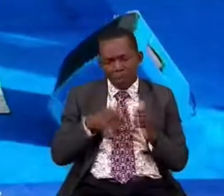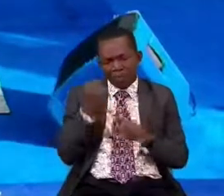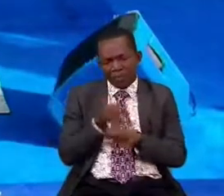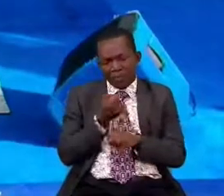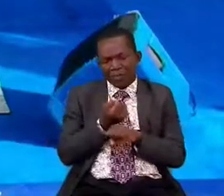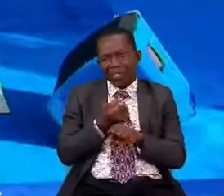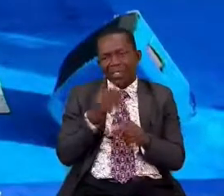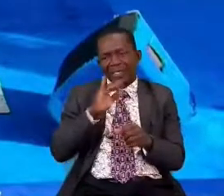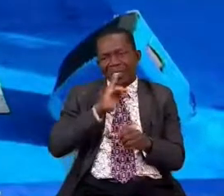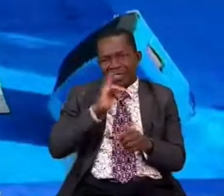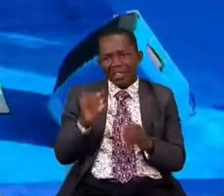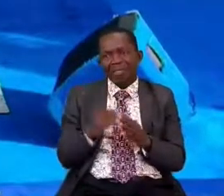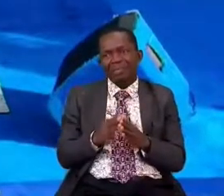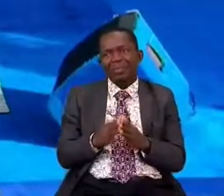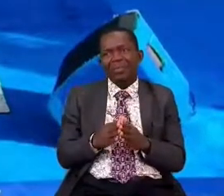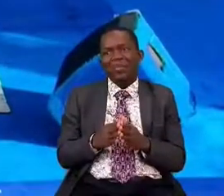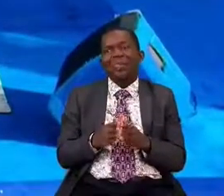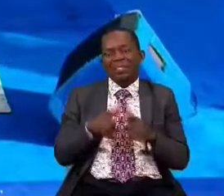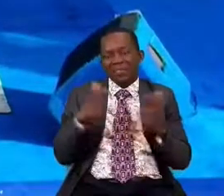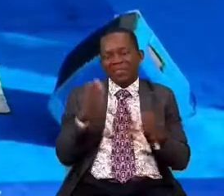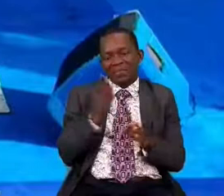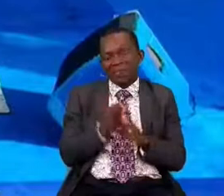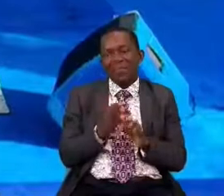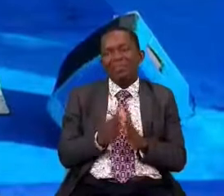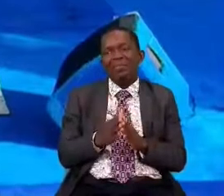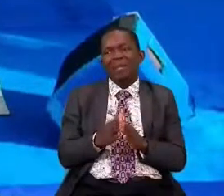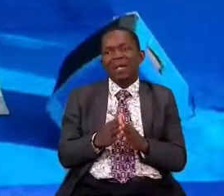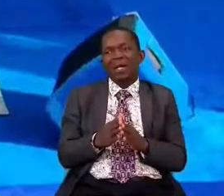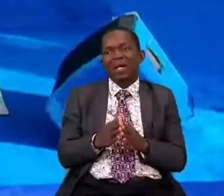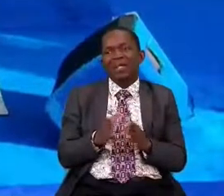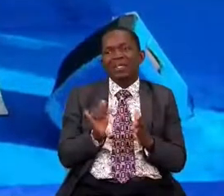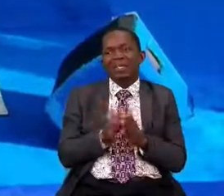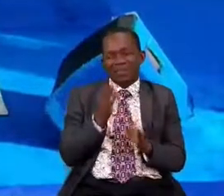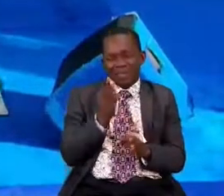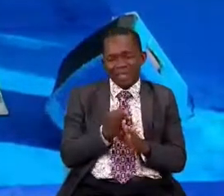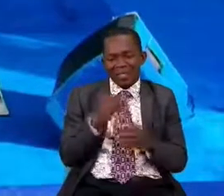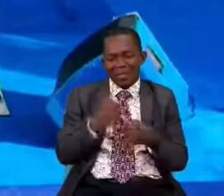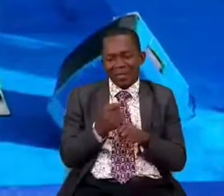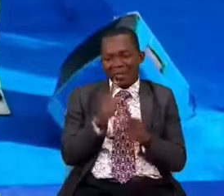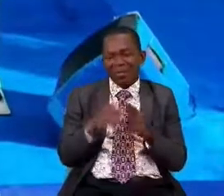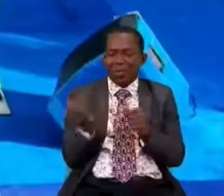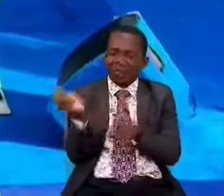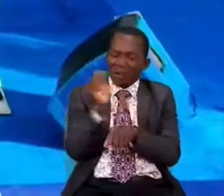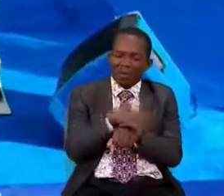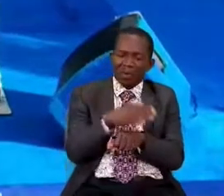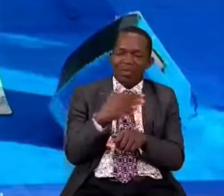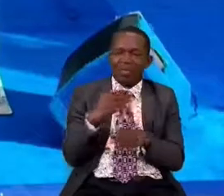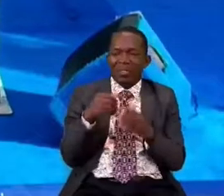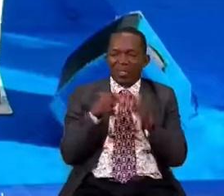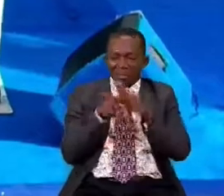t'a poussé à vaincre les pressions des pairs, de tes collègues, la pression de tes